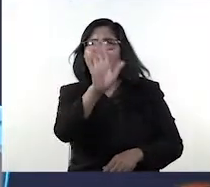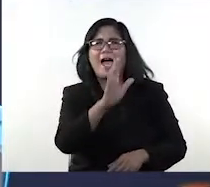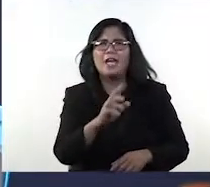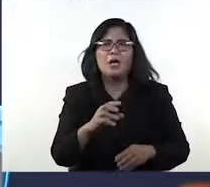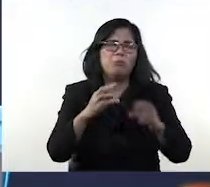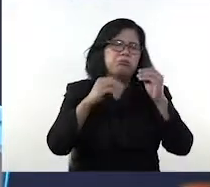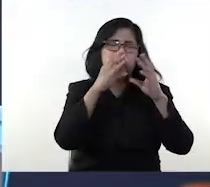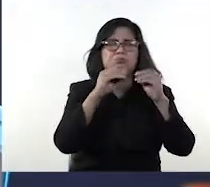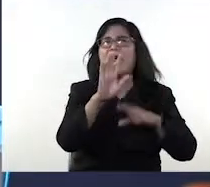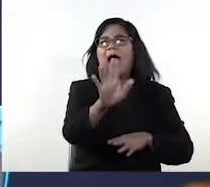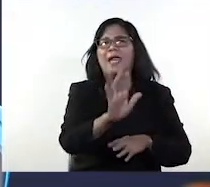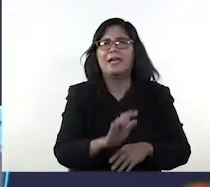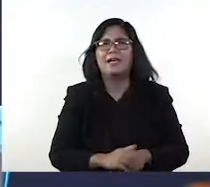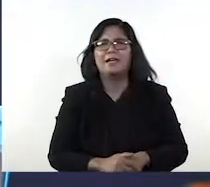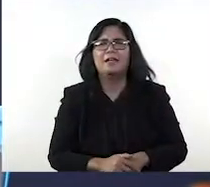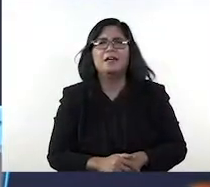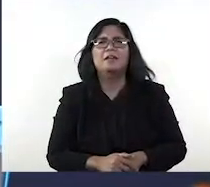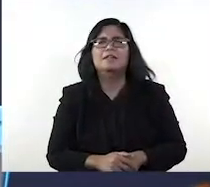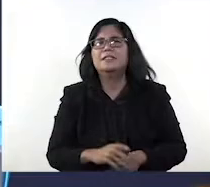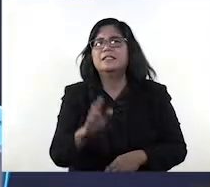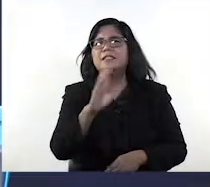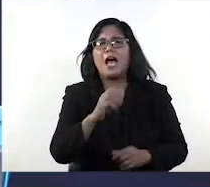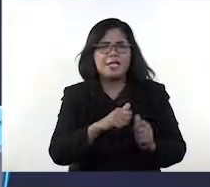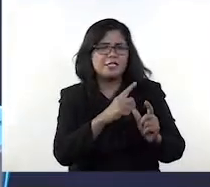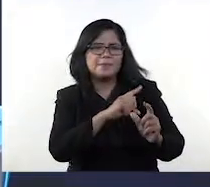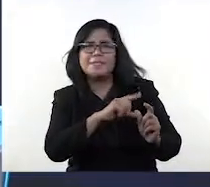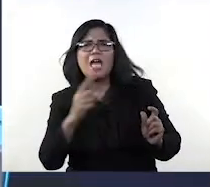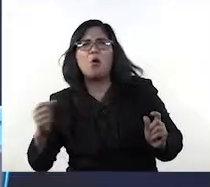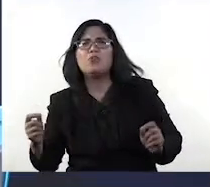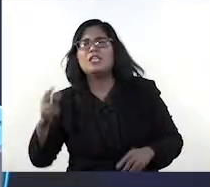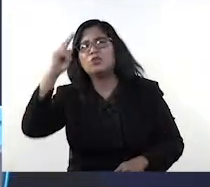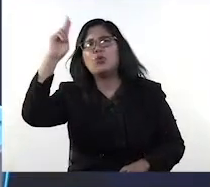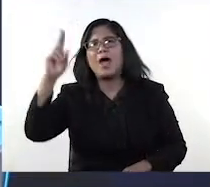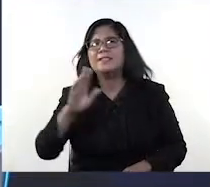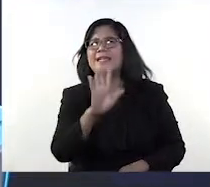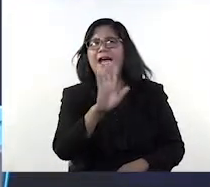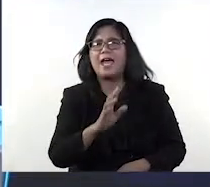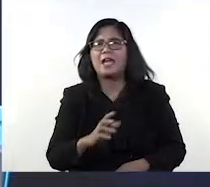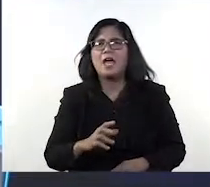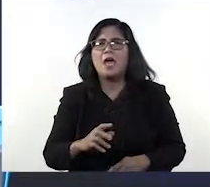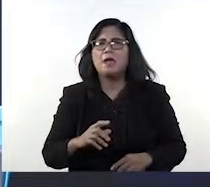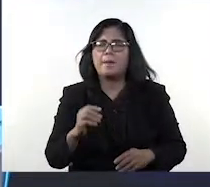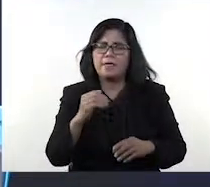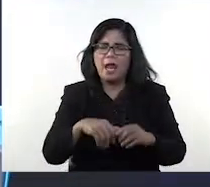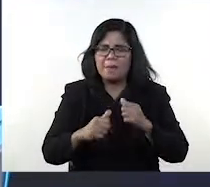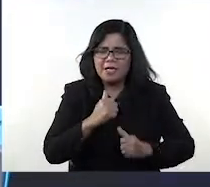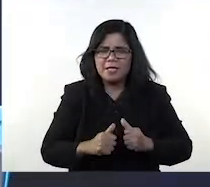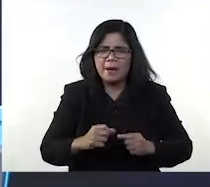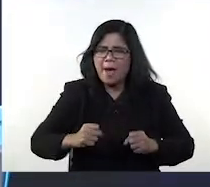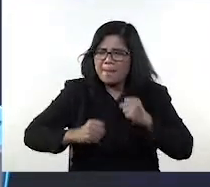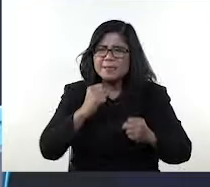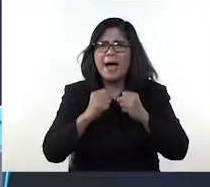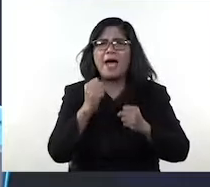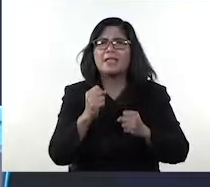jangan bersungut-sungut penderitaan jangan jauh dari Tuhan tapi di tengah penderitaan bersemangatlah dan percayalah